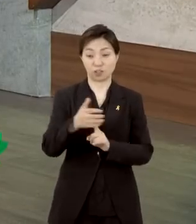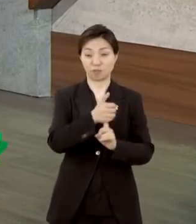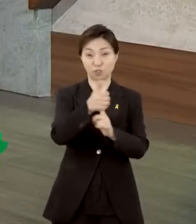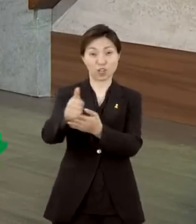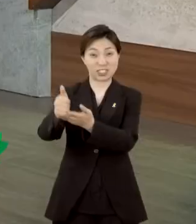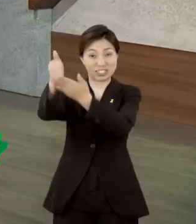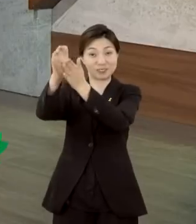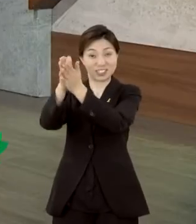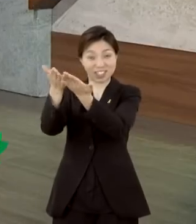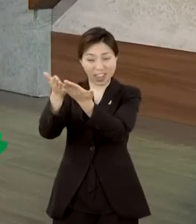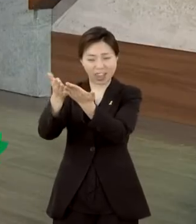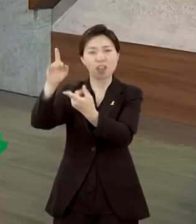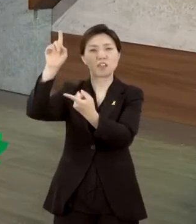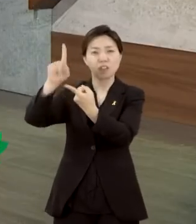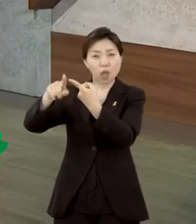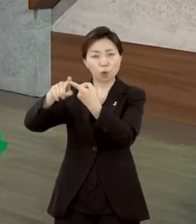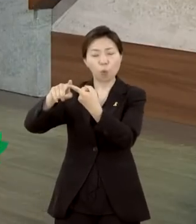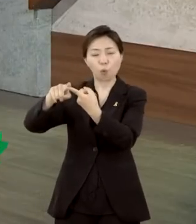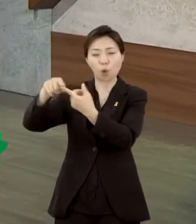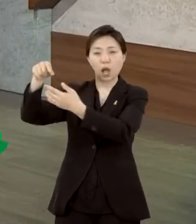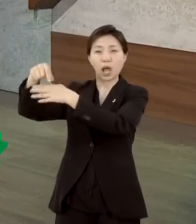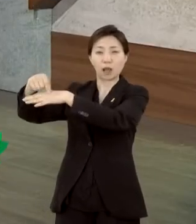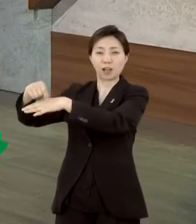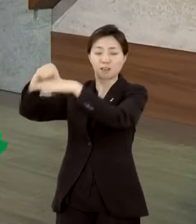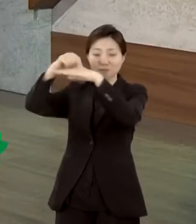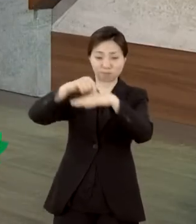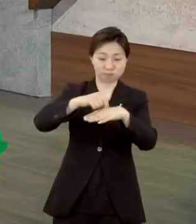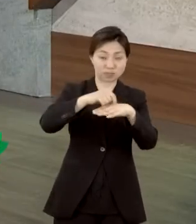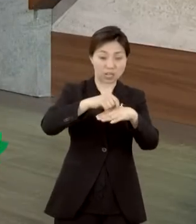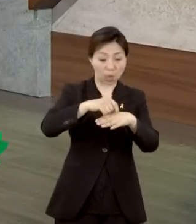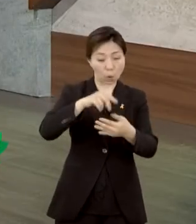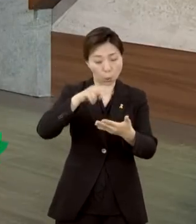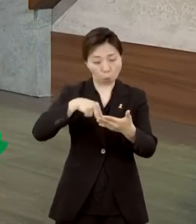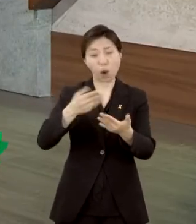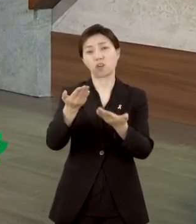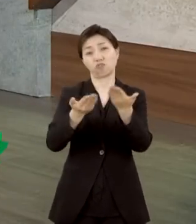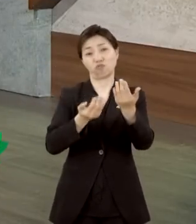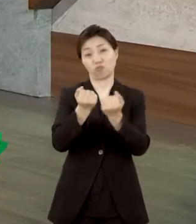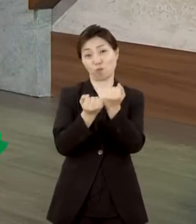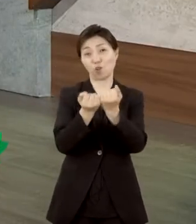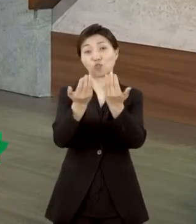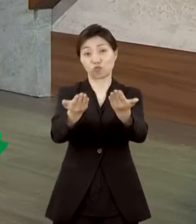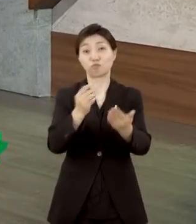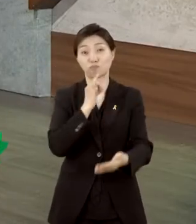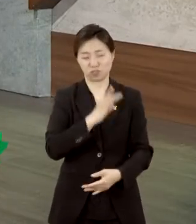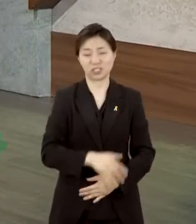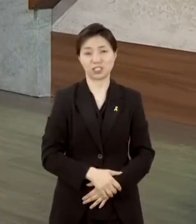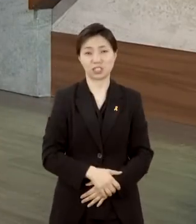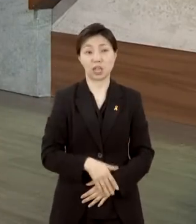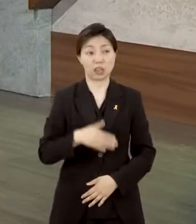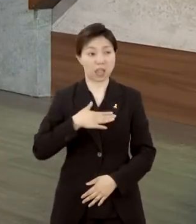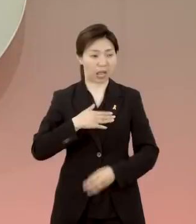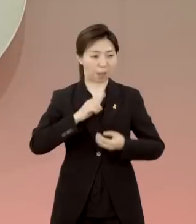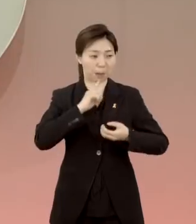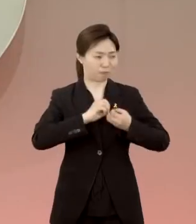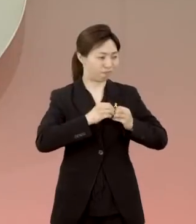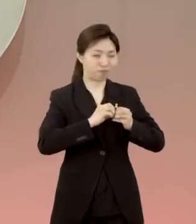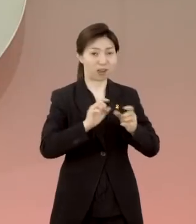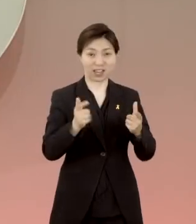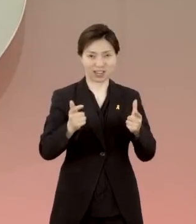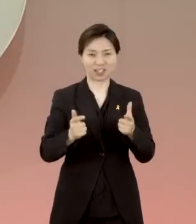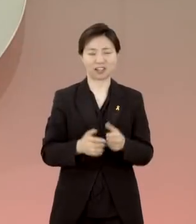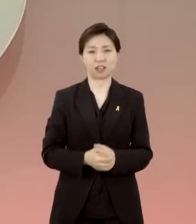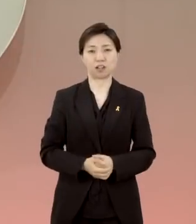경전에 나온 대로 찍은 설명을 하고 있는 건데 경전에 나온 대로 이야기를 하고 있는 거예요 제가 만든 말이